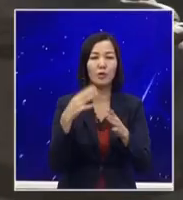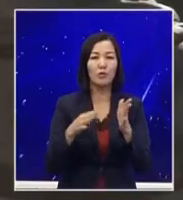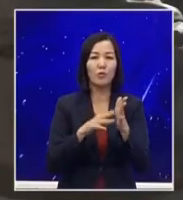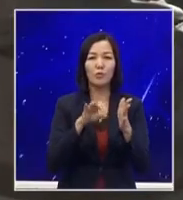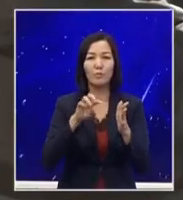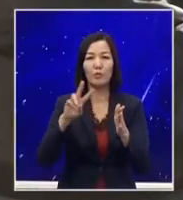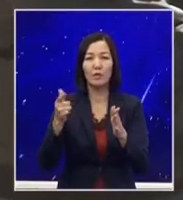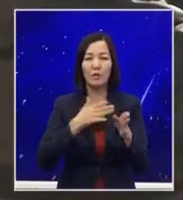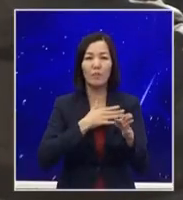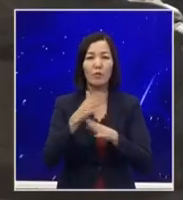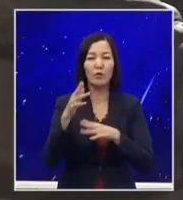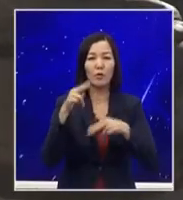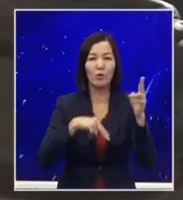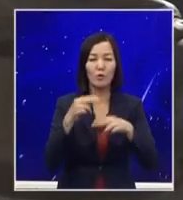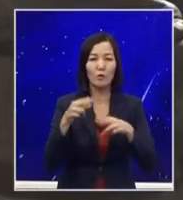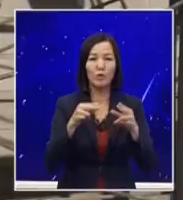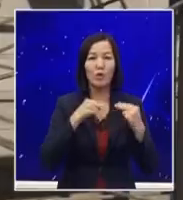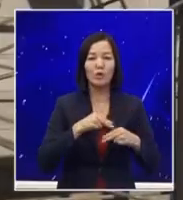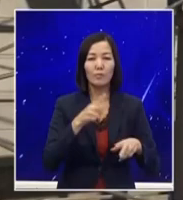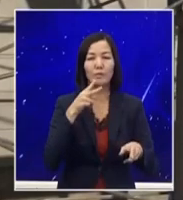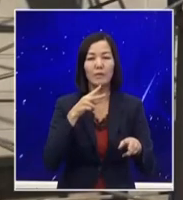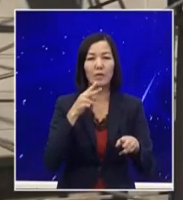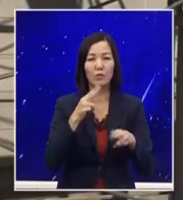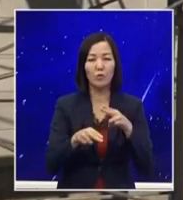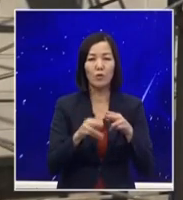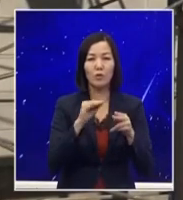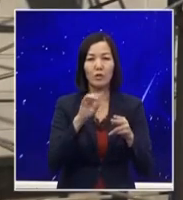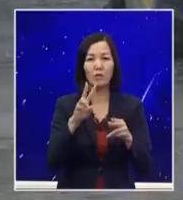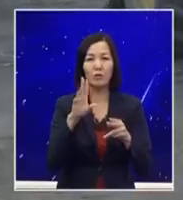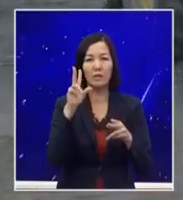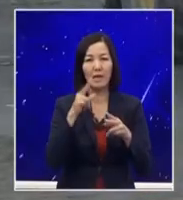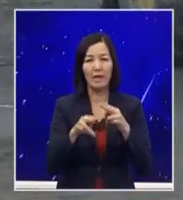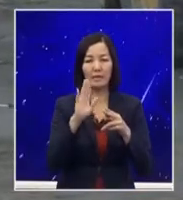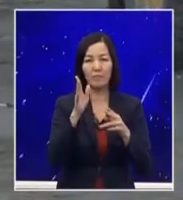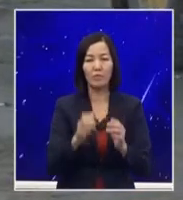теңге бөлініпті. Мердігерлер құрылыс жұмыстарын толық 90 айында аяқтамақ.